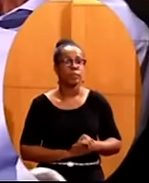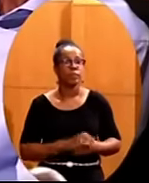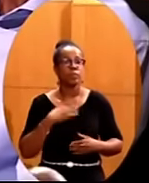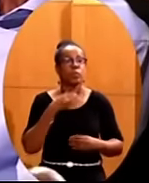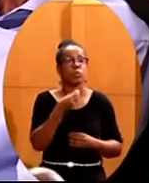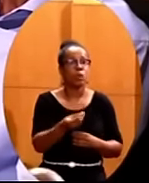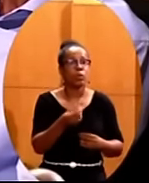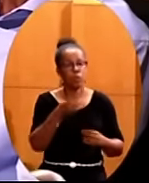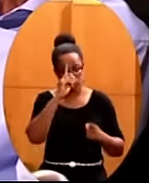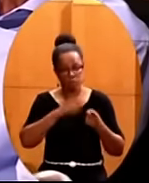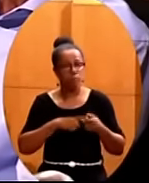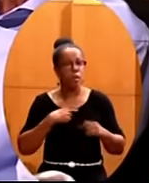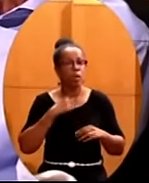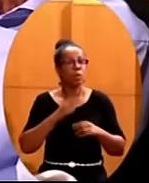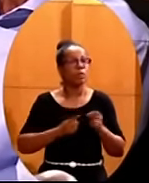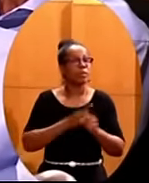soit très clair